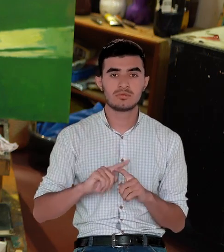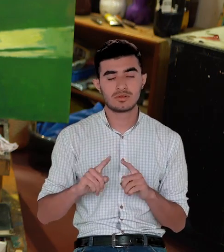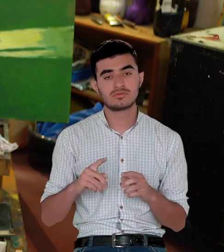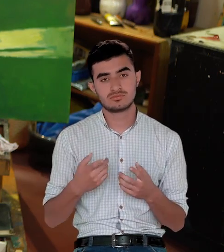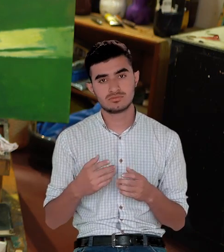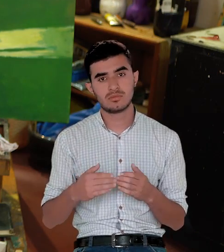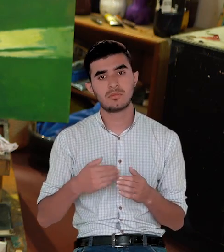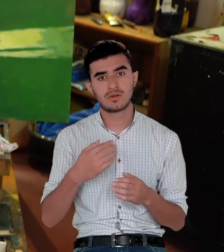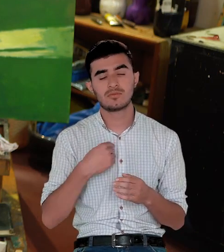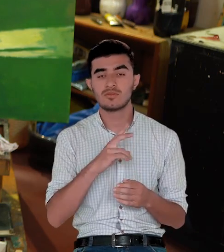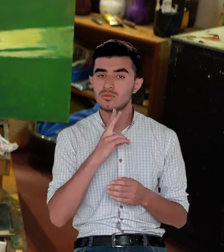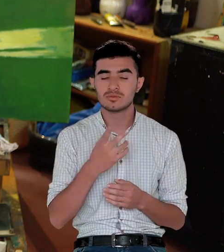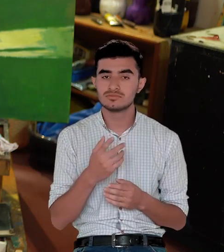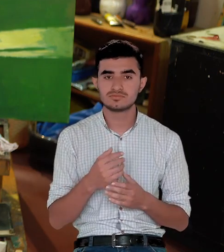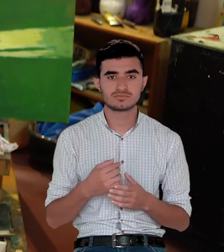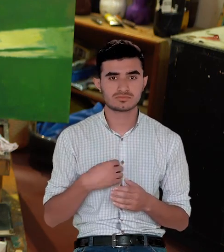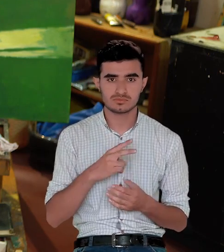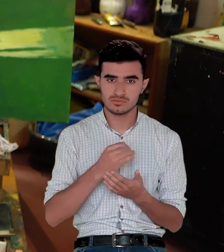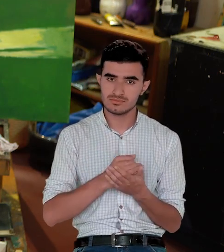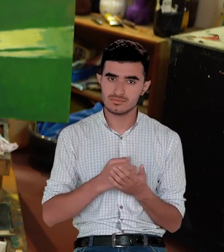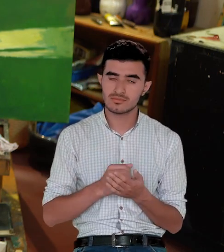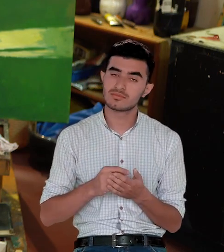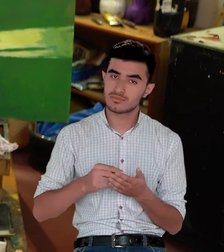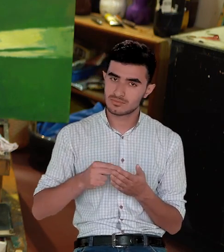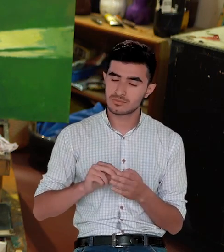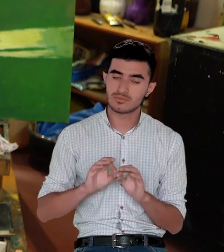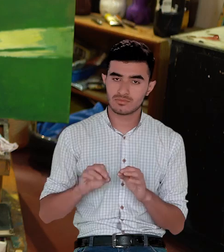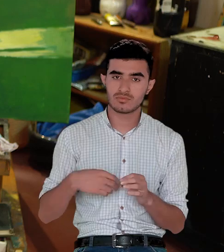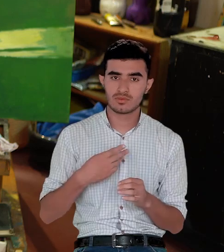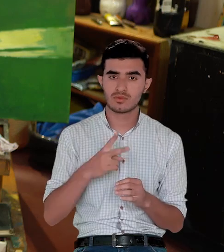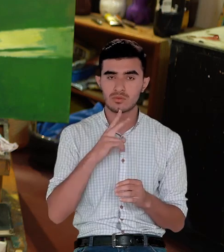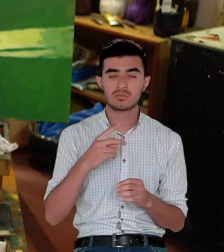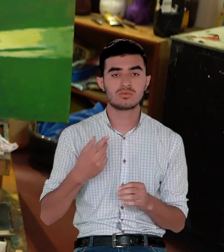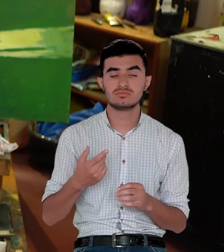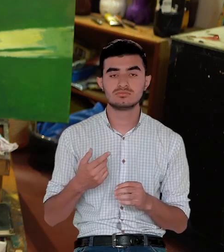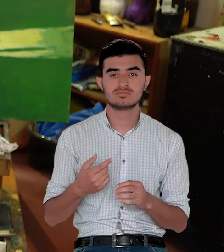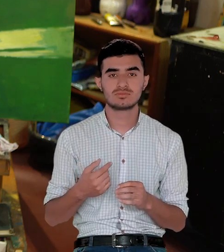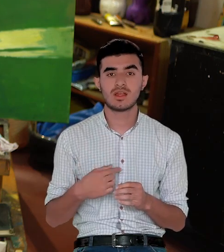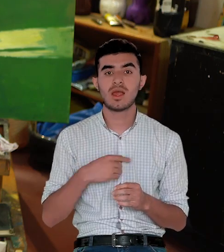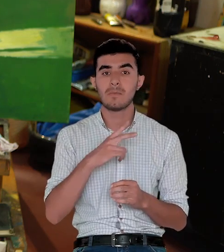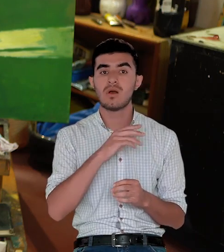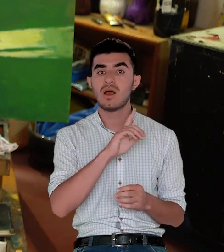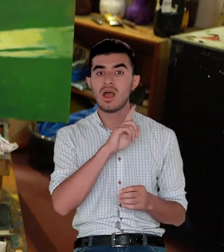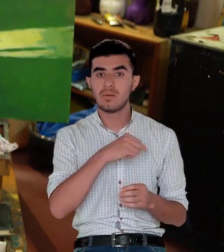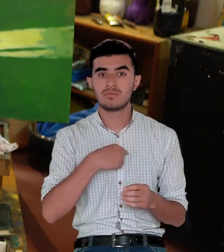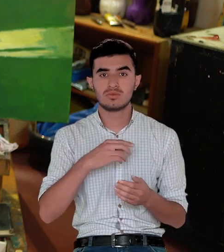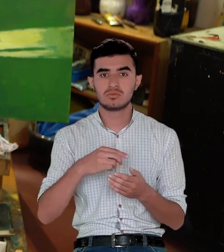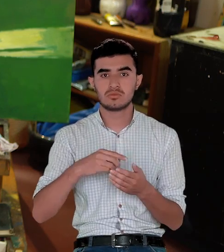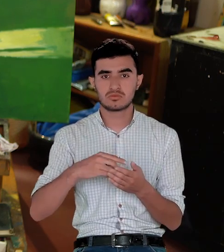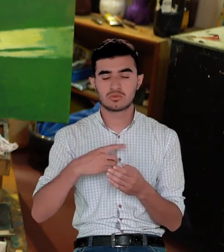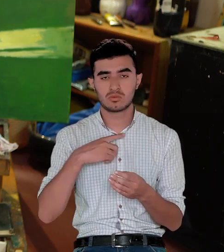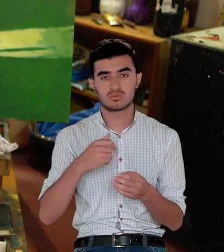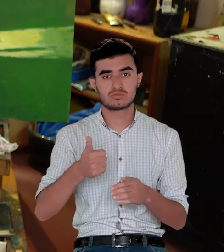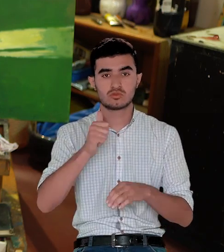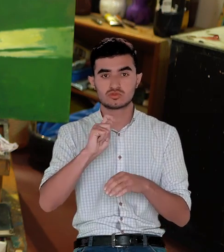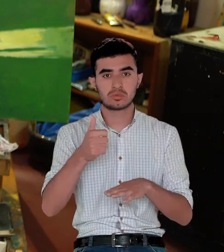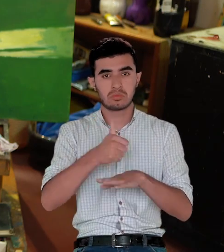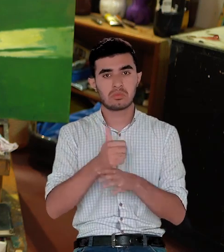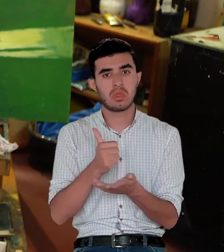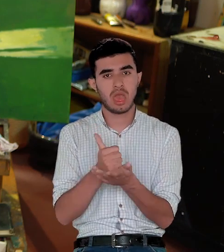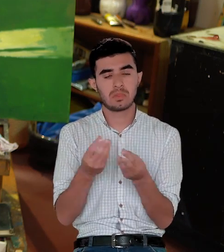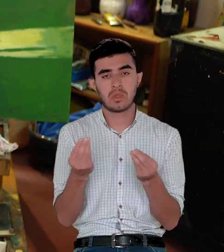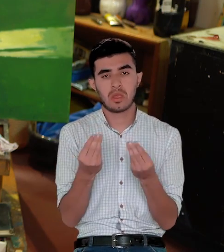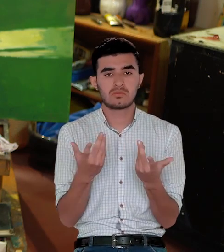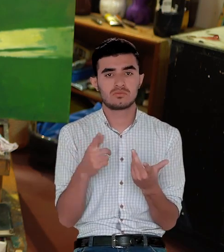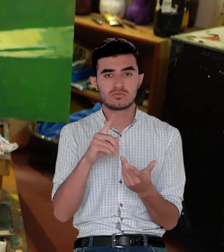اور بچے بھی, بلکہ ایک خاتون تھی وہ تو مجھ سے بھی زیادہ بڑی وہ تھی, اور ایک اور بھی تھا وہ زیادہ عمر کے تھے